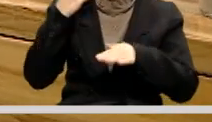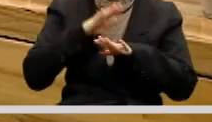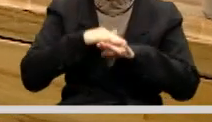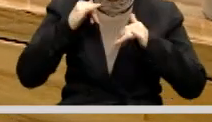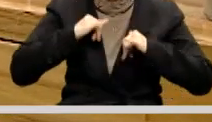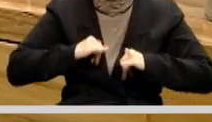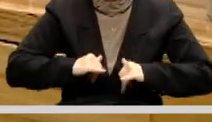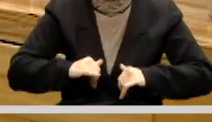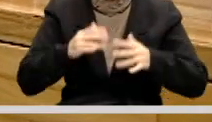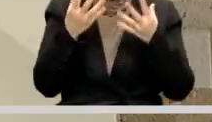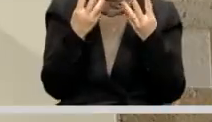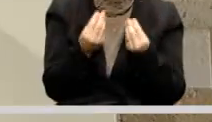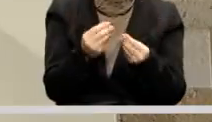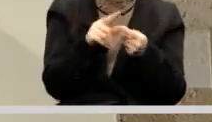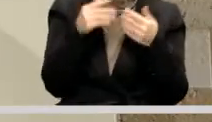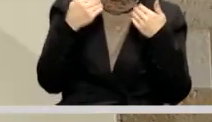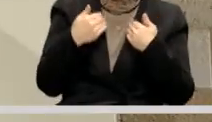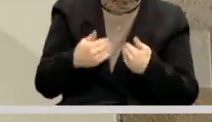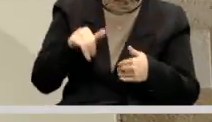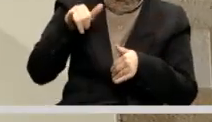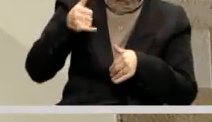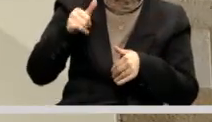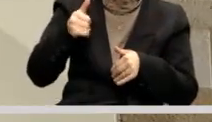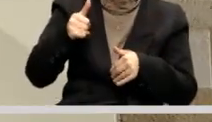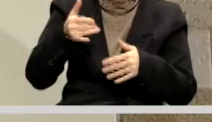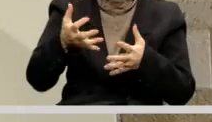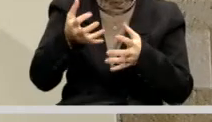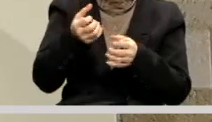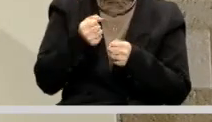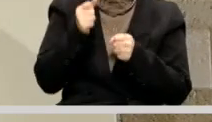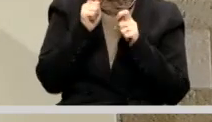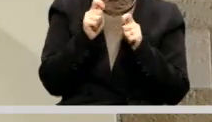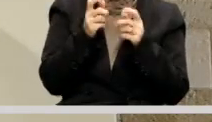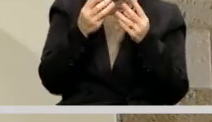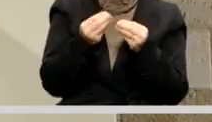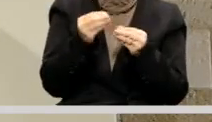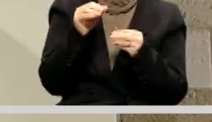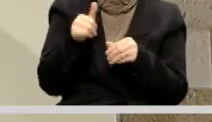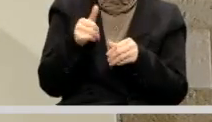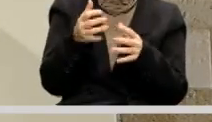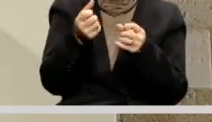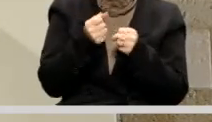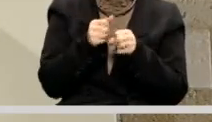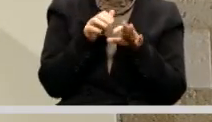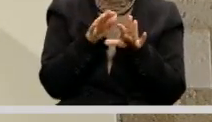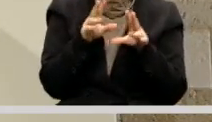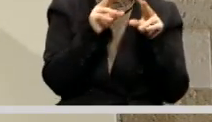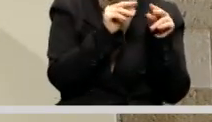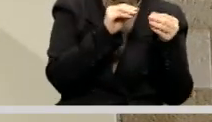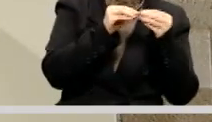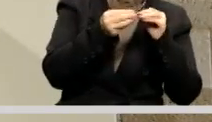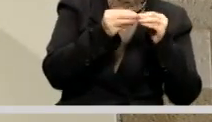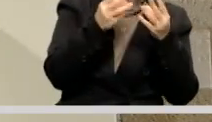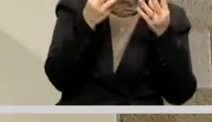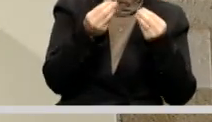hem uykuya geçişi kolaylaştırır, hem de kilo artışını zorlaştırır. Yani uykusuzluk problemi yaşayanların belli bir kısmı aslında